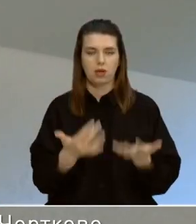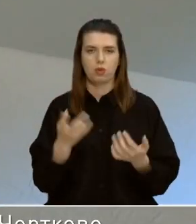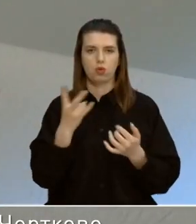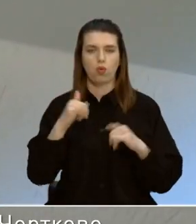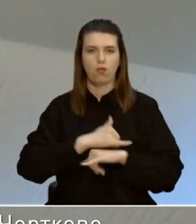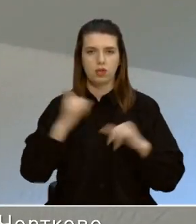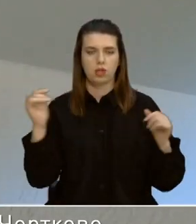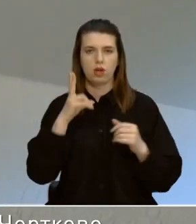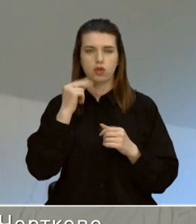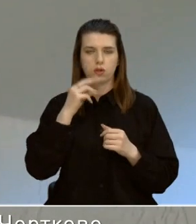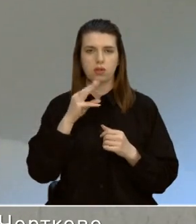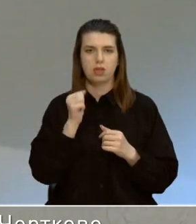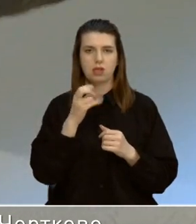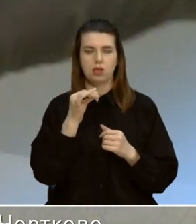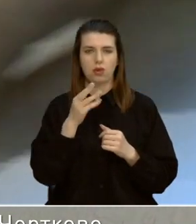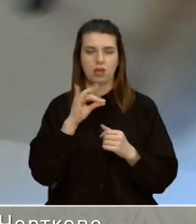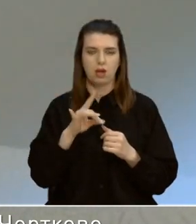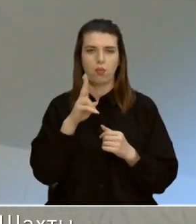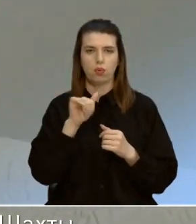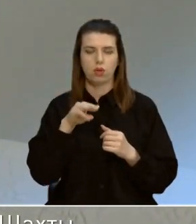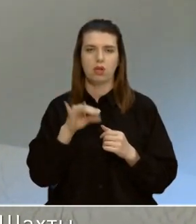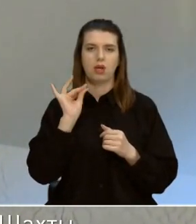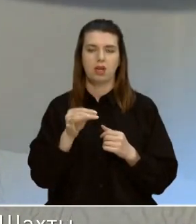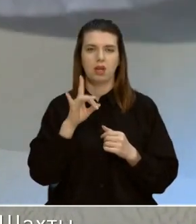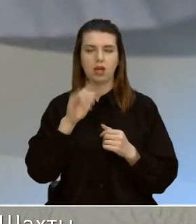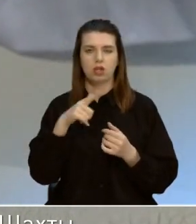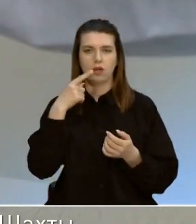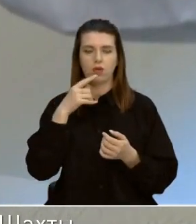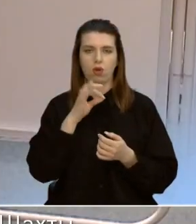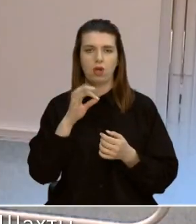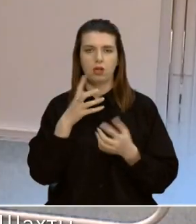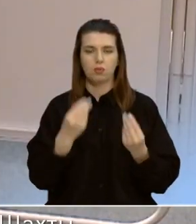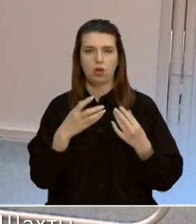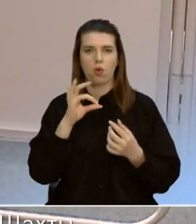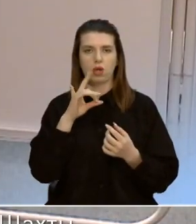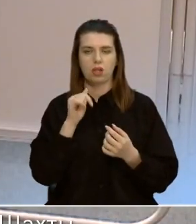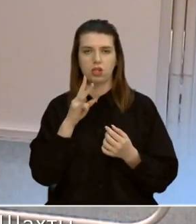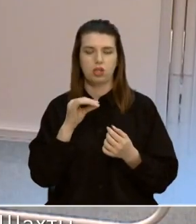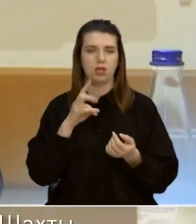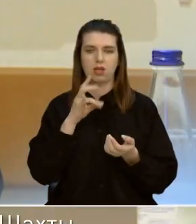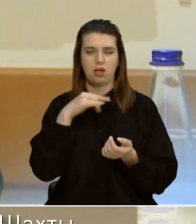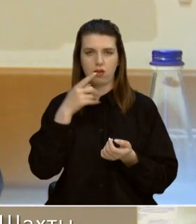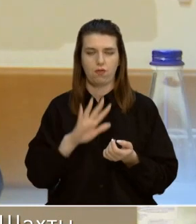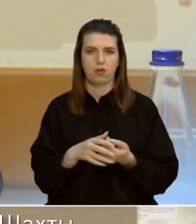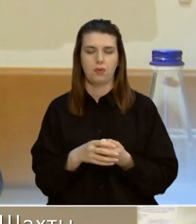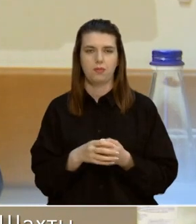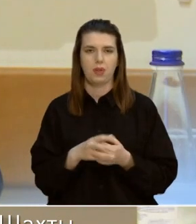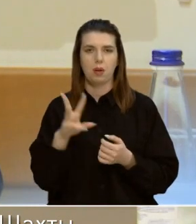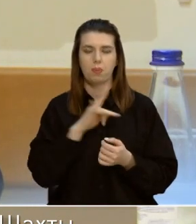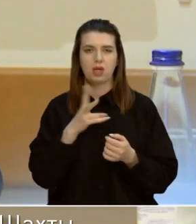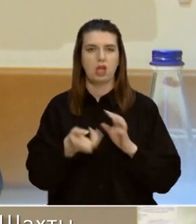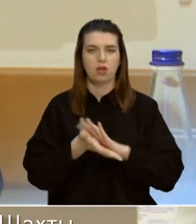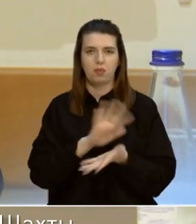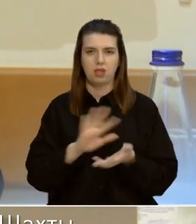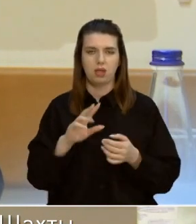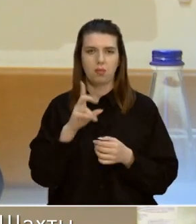нужно увеличивать и число стационарных пунктов. При этом речь о дальнейшем смягчении ограничений пока не идет. Мы не